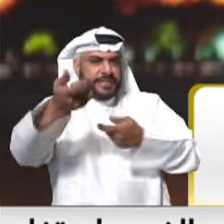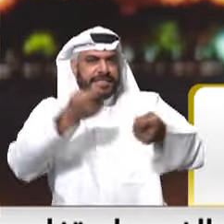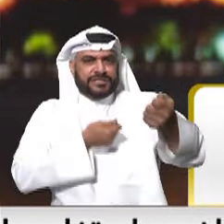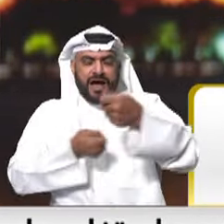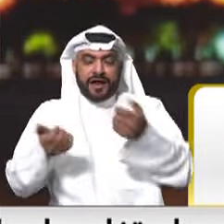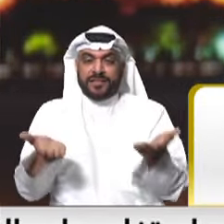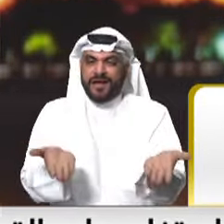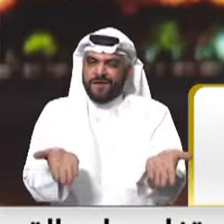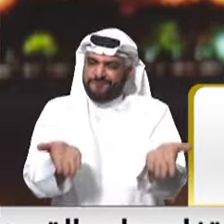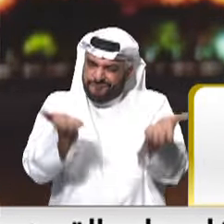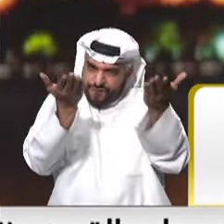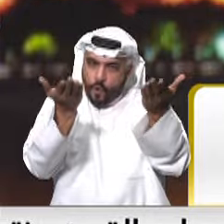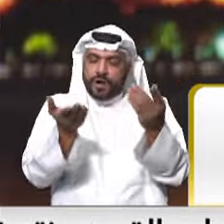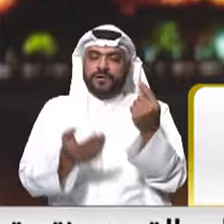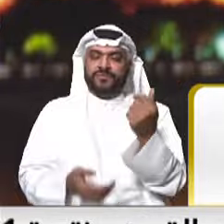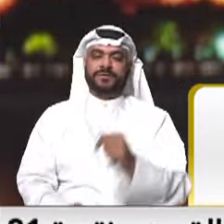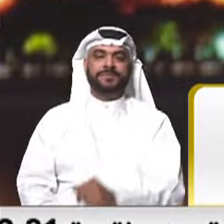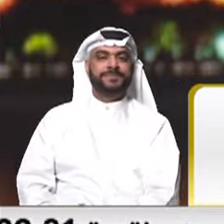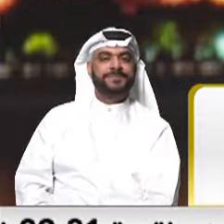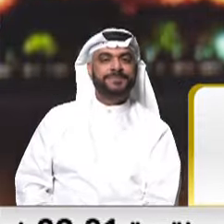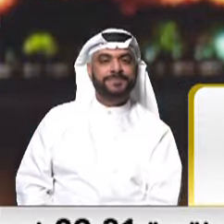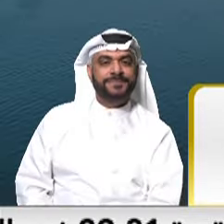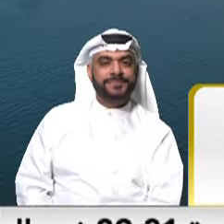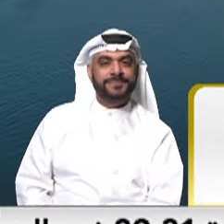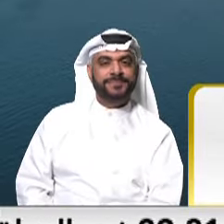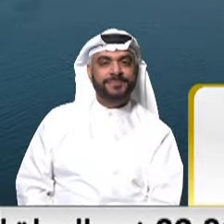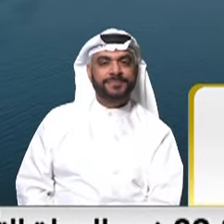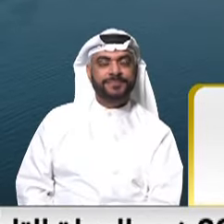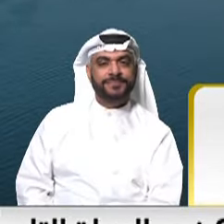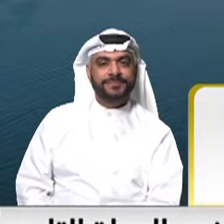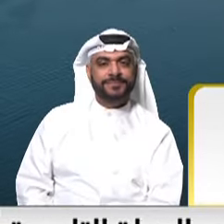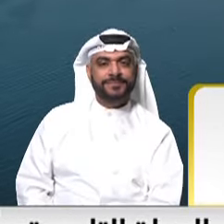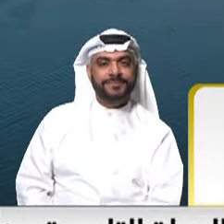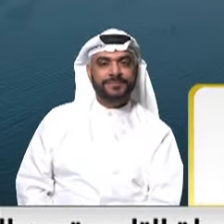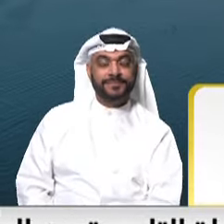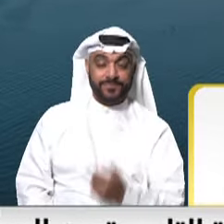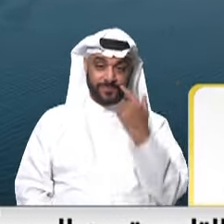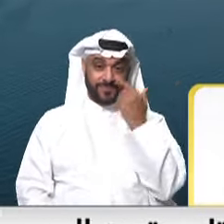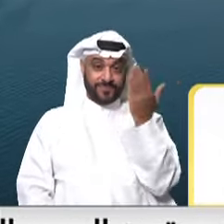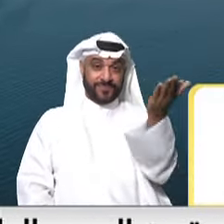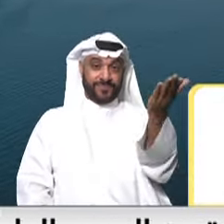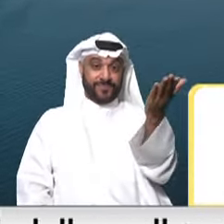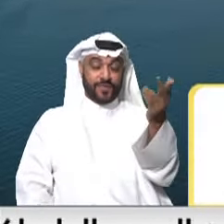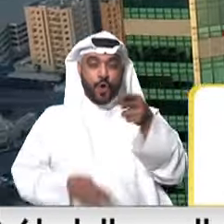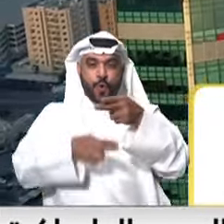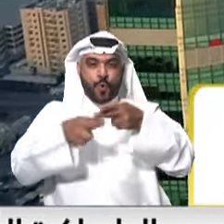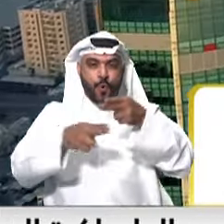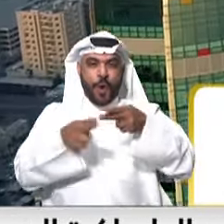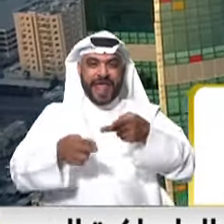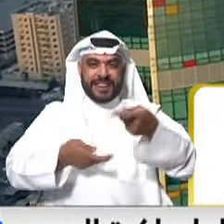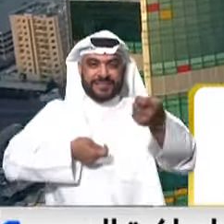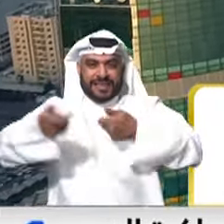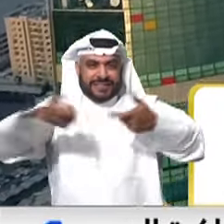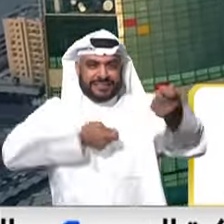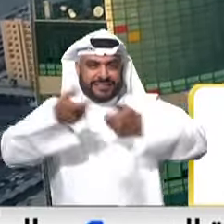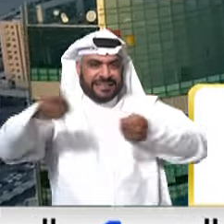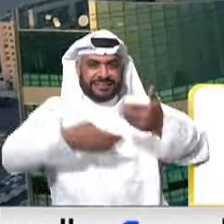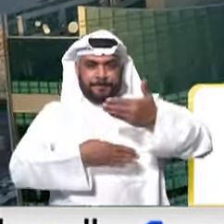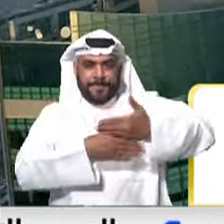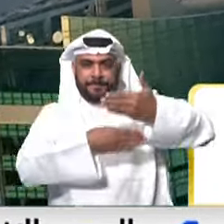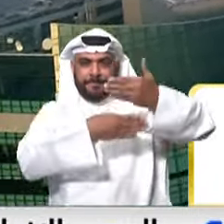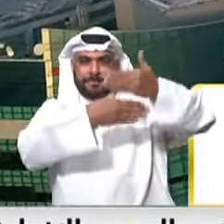مقارنه مع فبراير الماضي شاهد السوق العقاري في دوله الكويت ارتفاعا